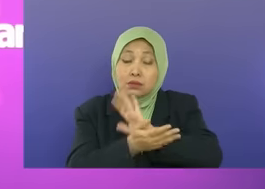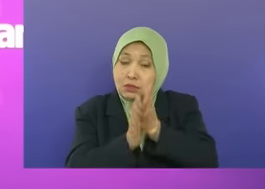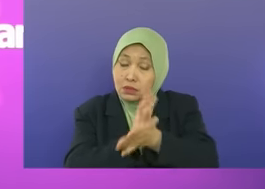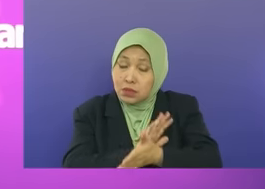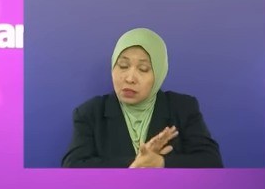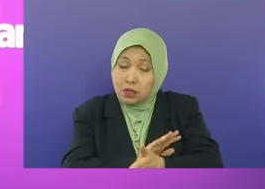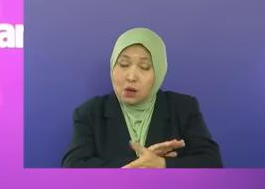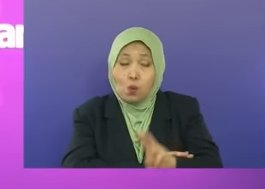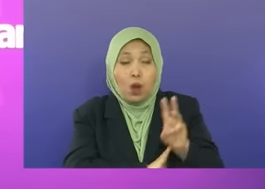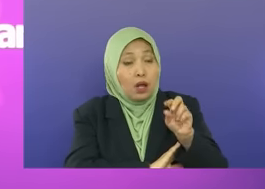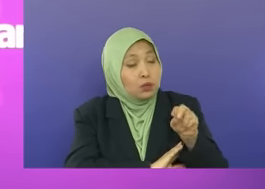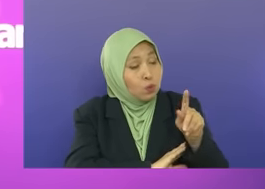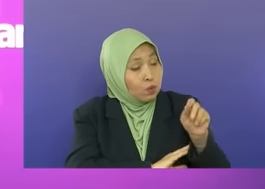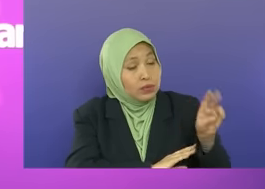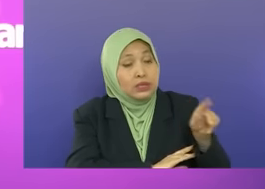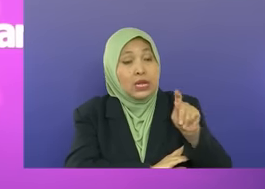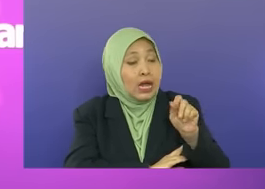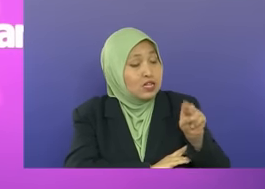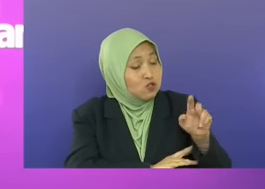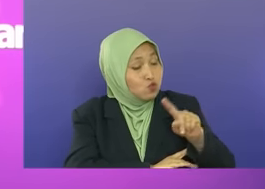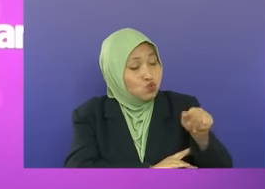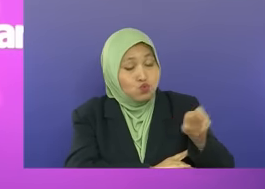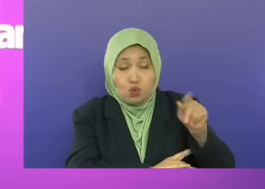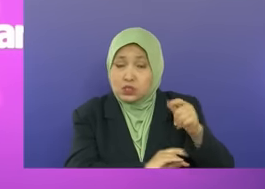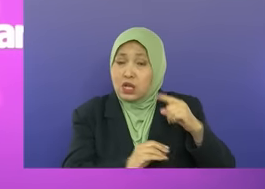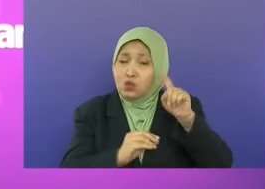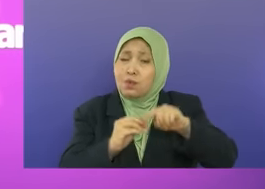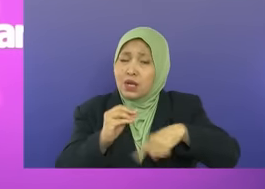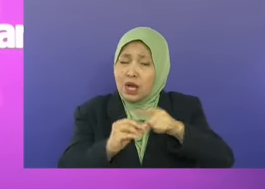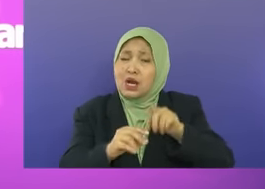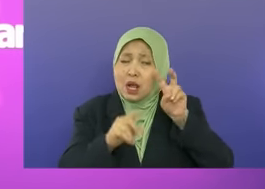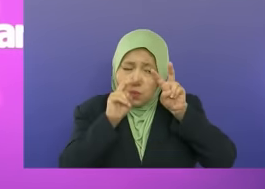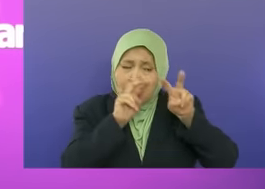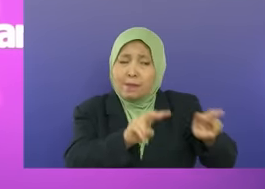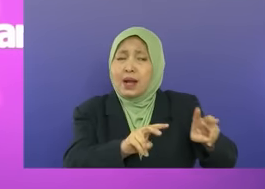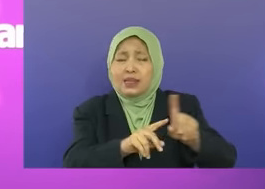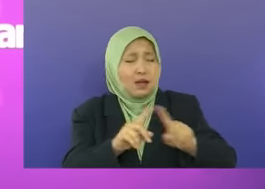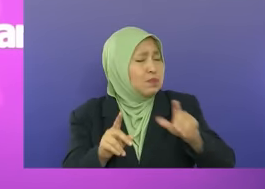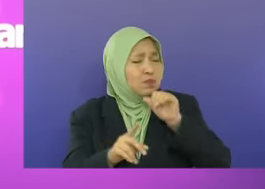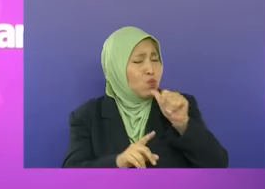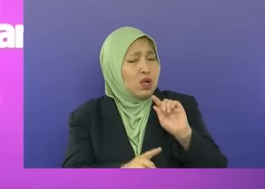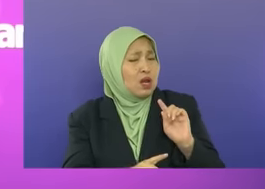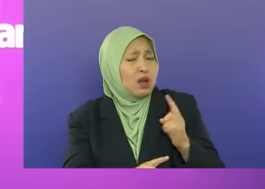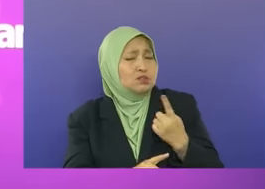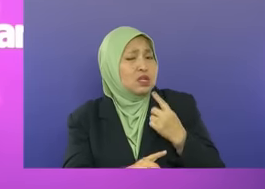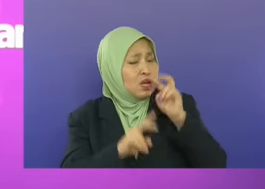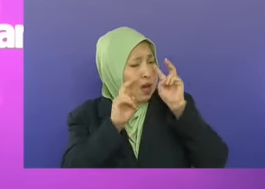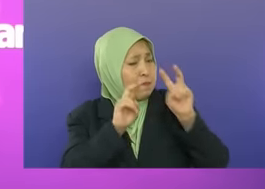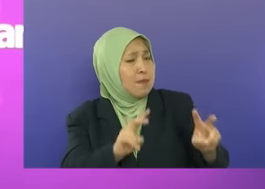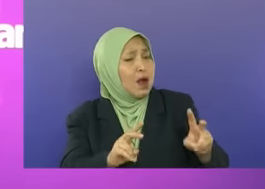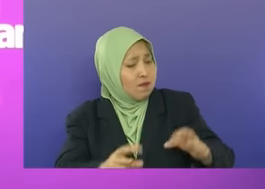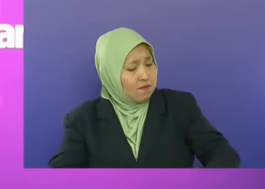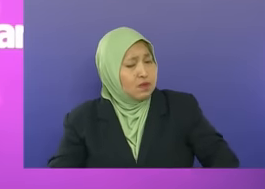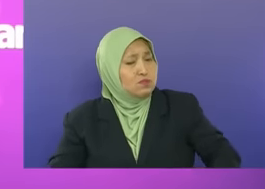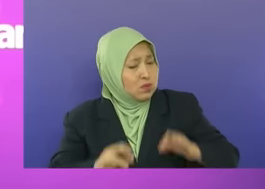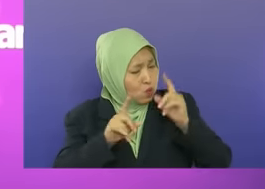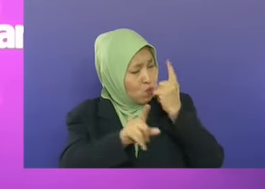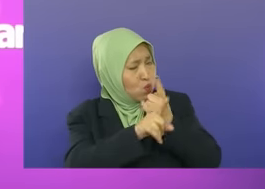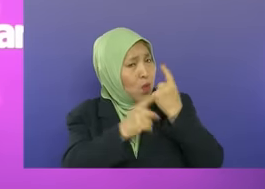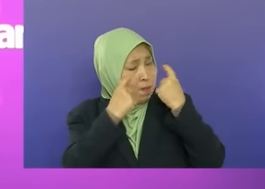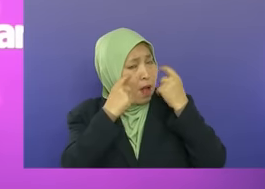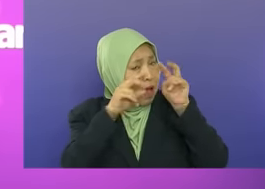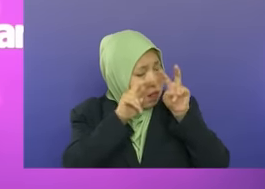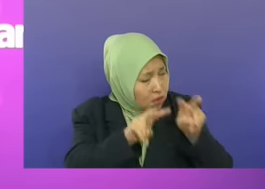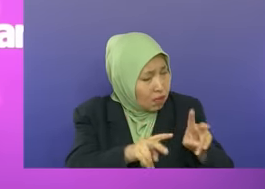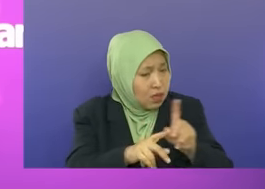ini adalah satu perkara tentang Kamu nampak tapi bukan sekadar nampak secara fisikal tetapi nampak